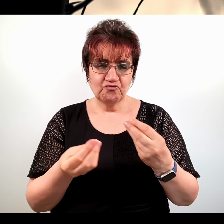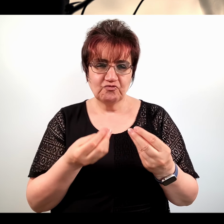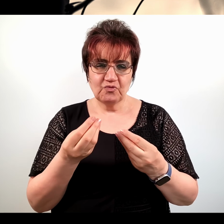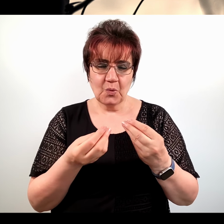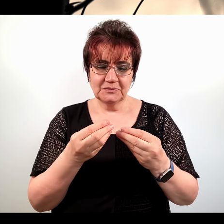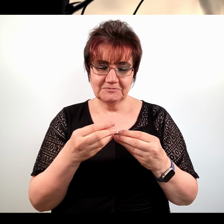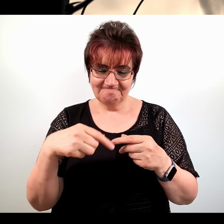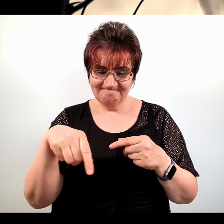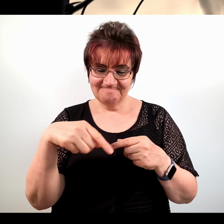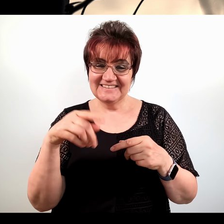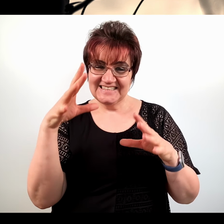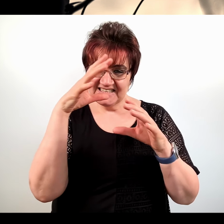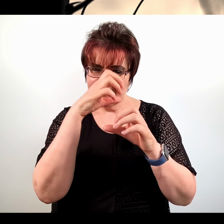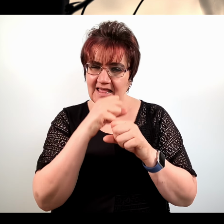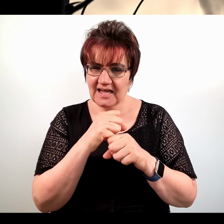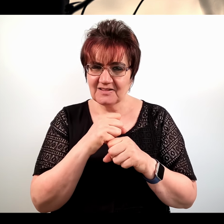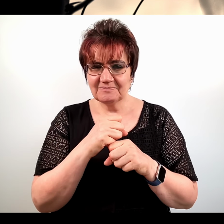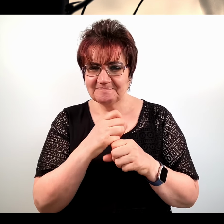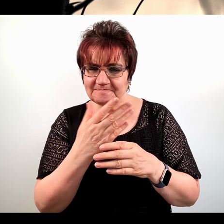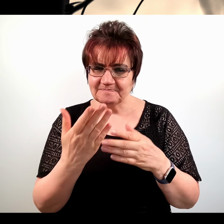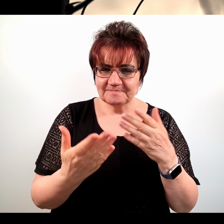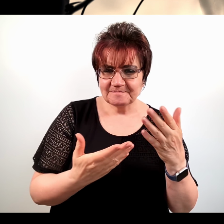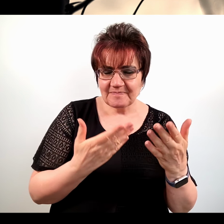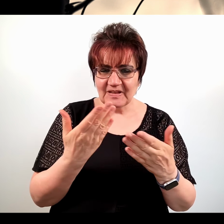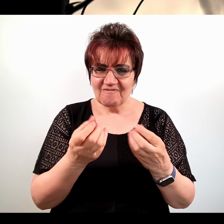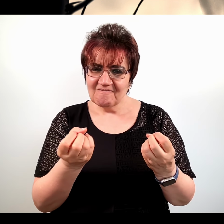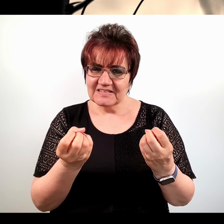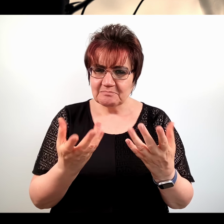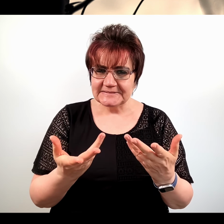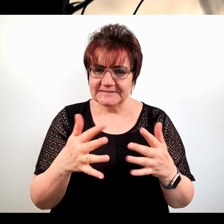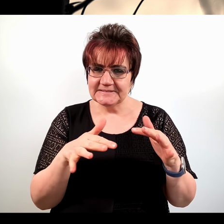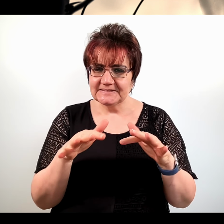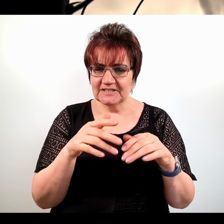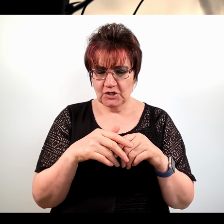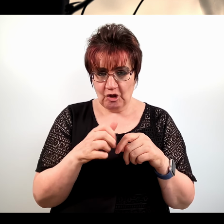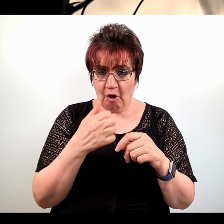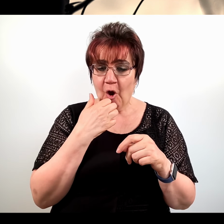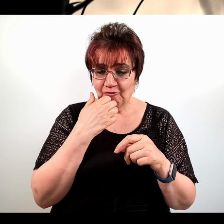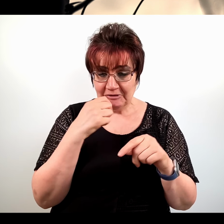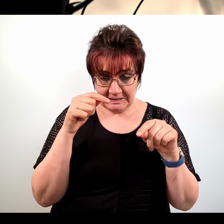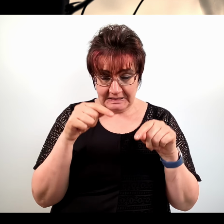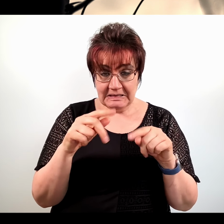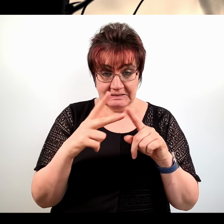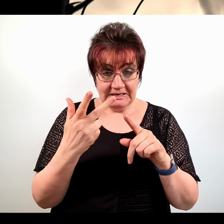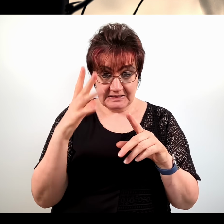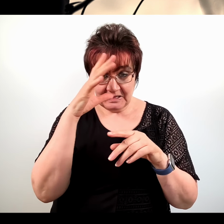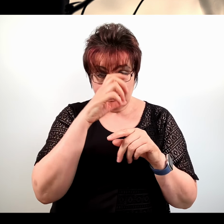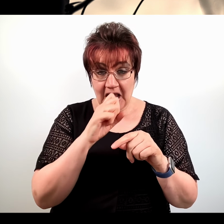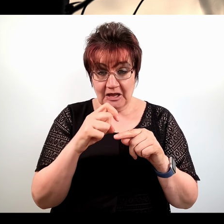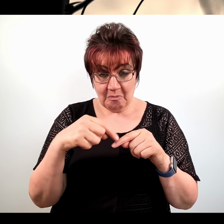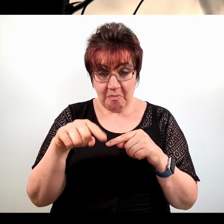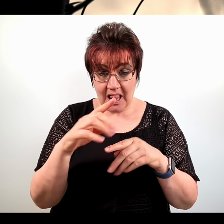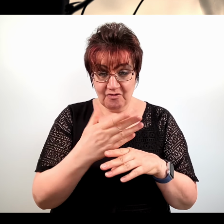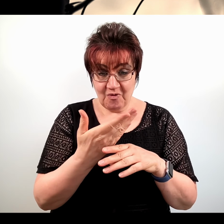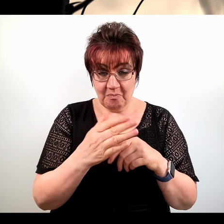irgendetwas wird in dieser Nacht geschehen und hoffte, dass die Nacht nur schnell vorbeiging.